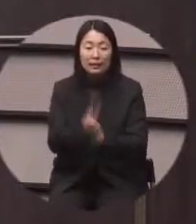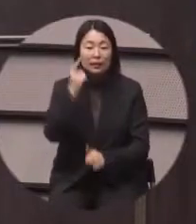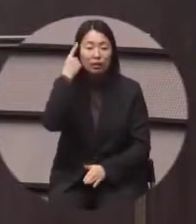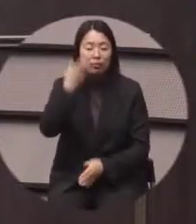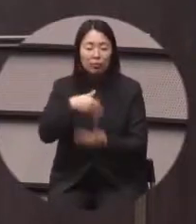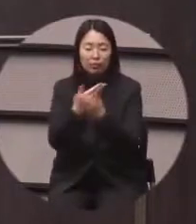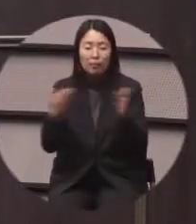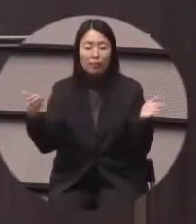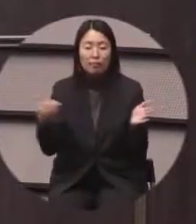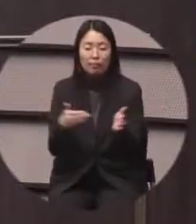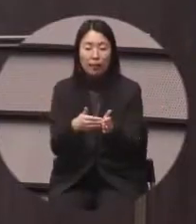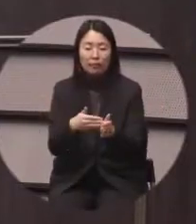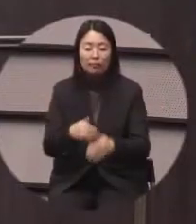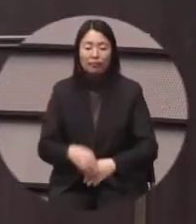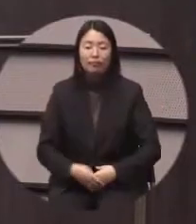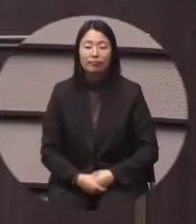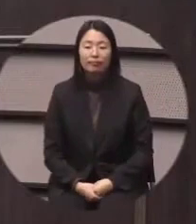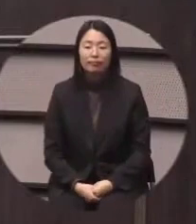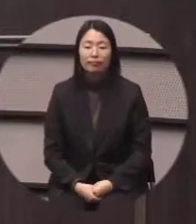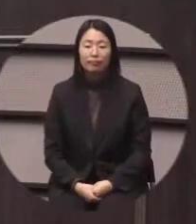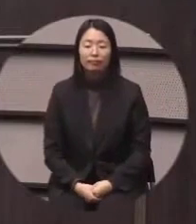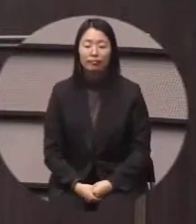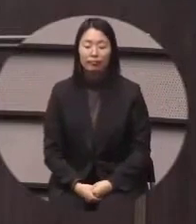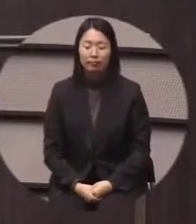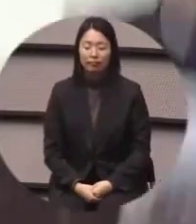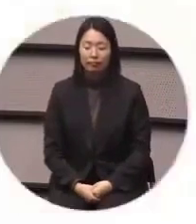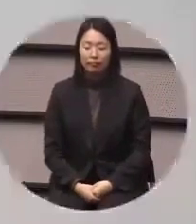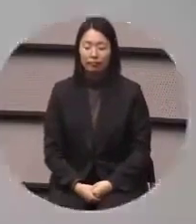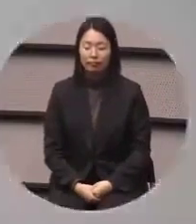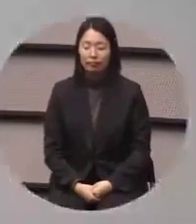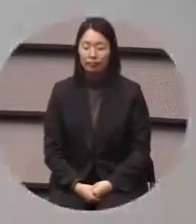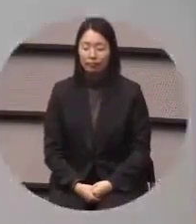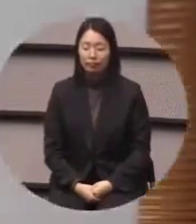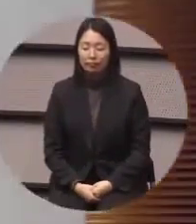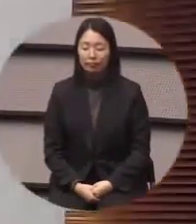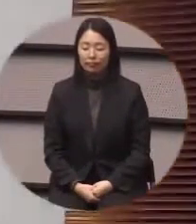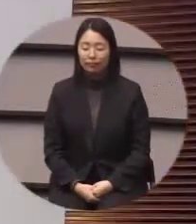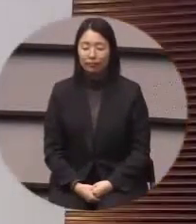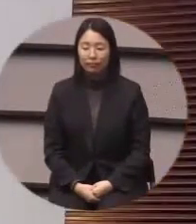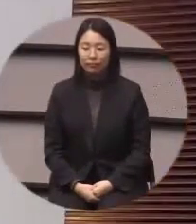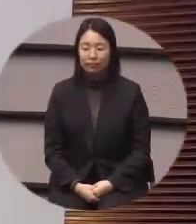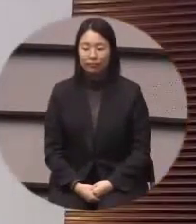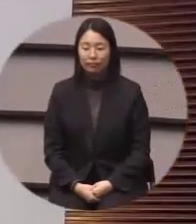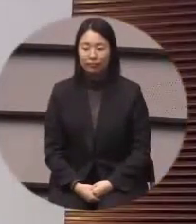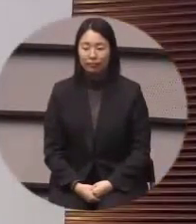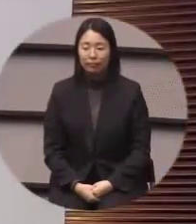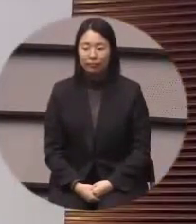질문을 마치겠습니다. 조혜란 의원님 수고하셨습니다.